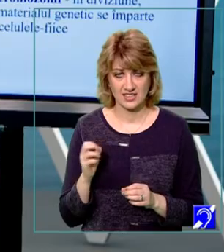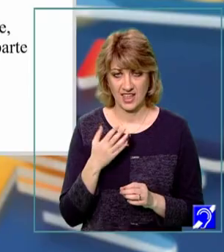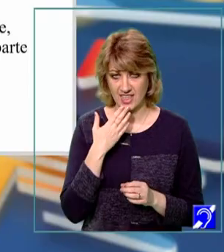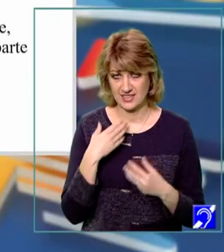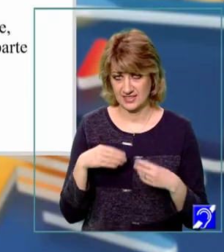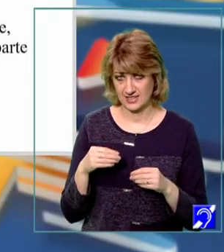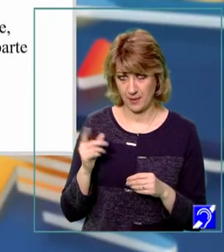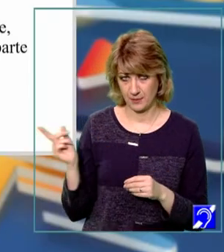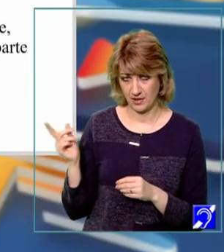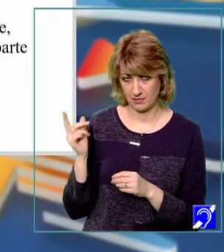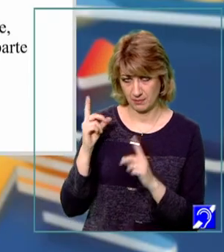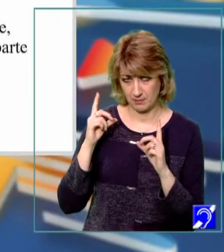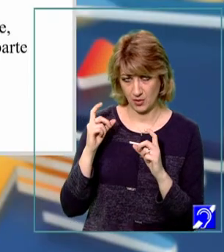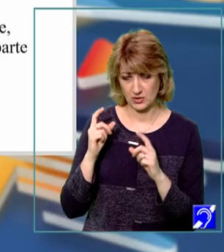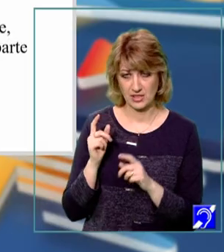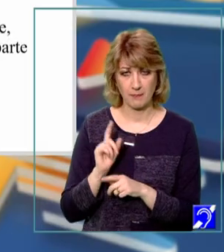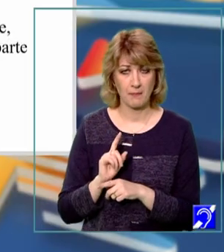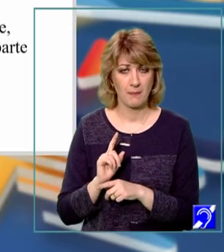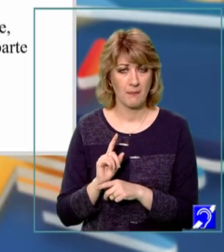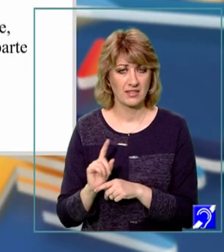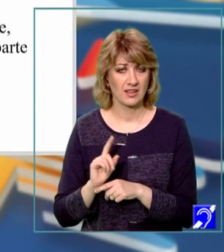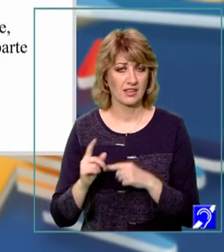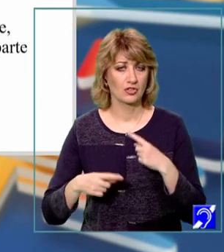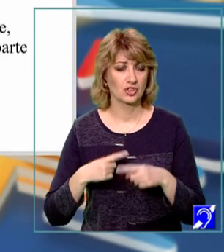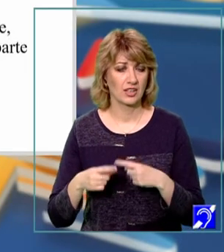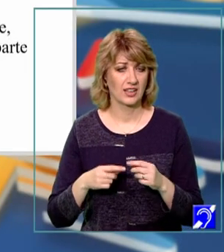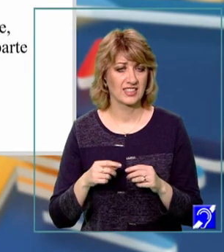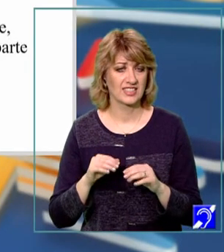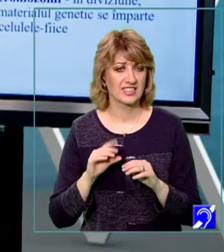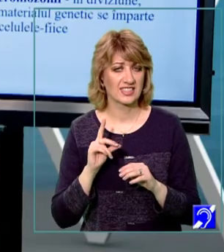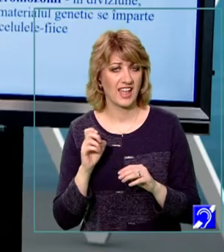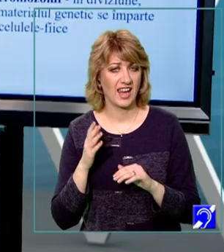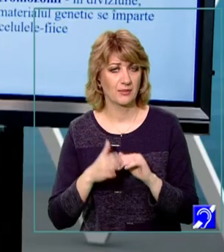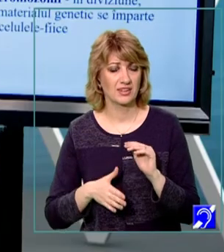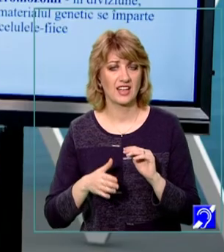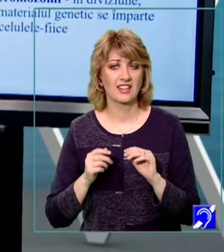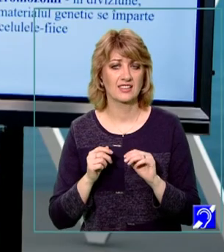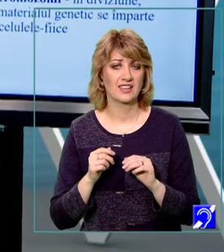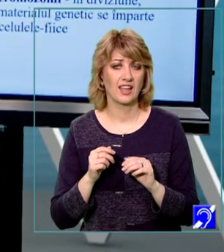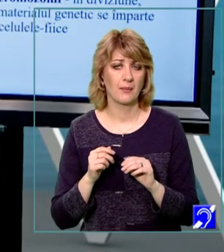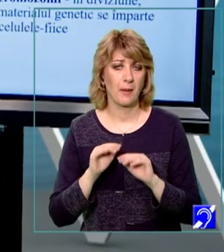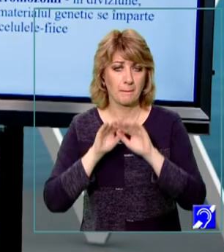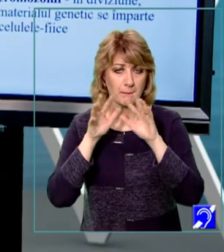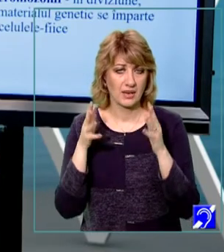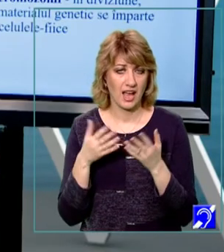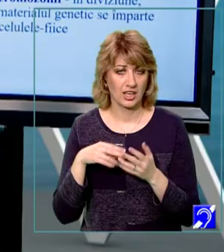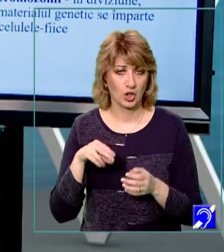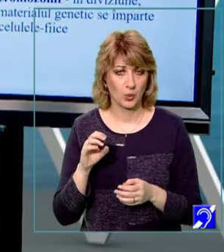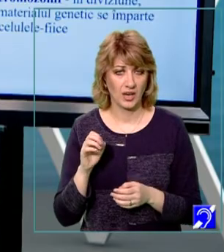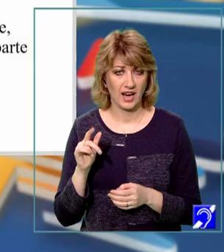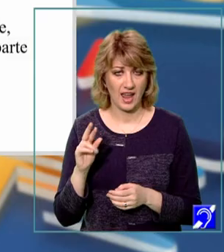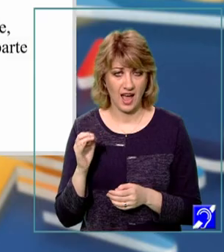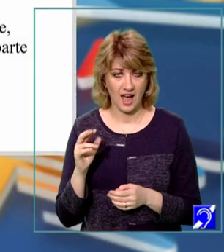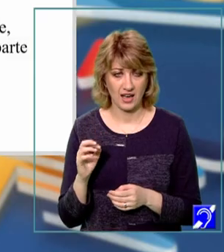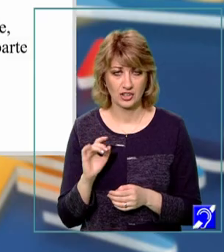exemplu, se observă materialul genetic delimitat de membrana nucleară, iată, membrana nucleară,